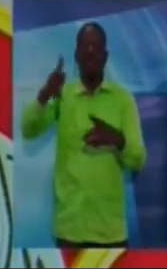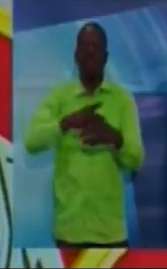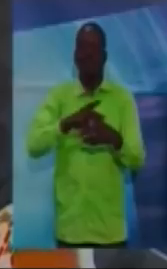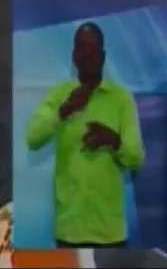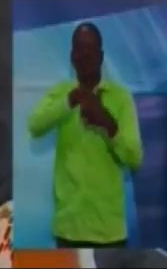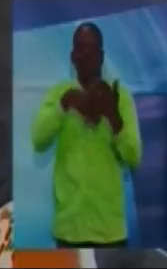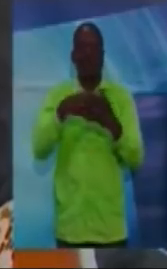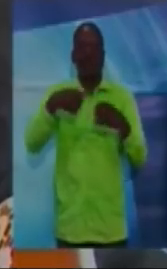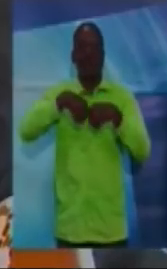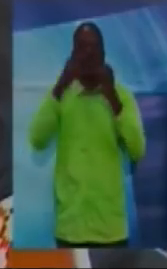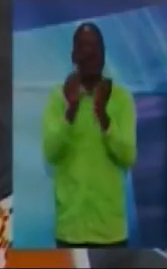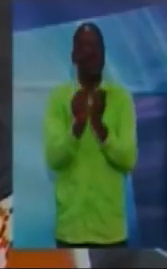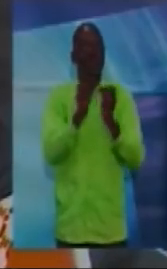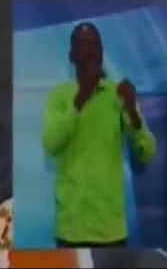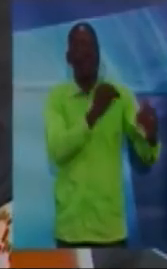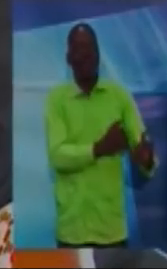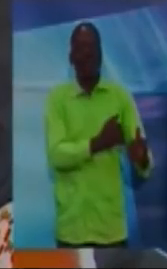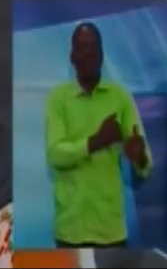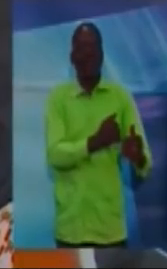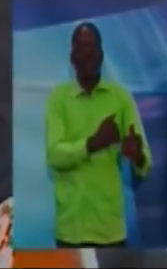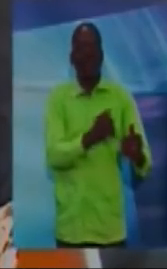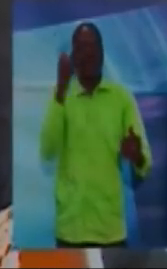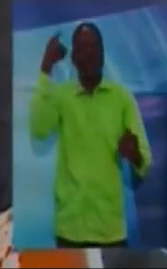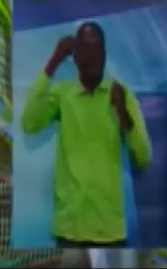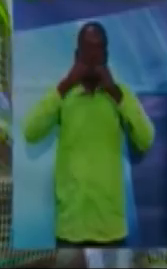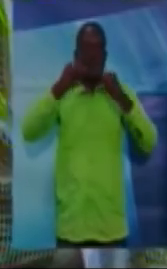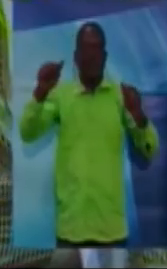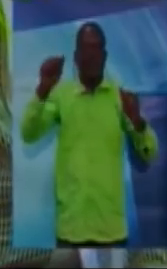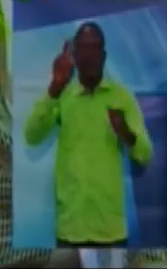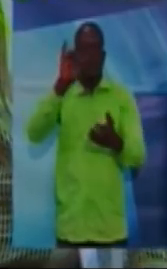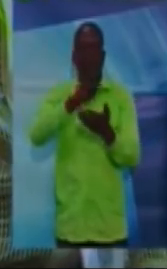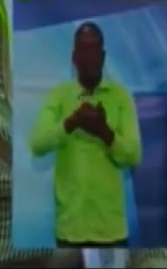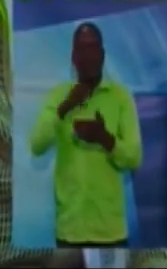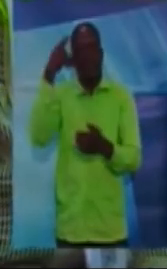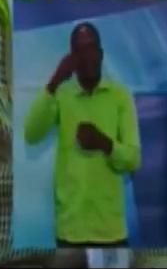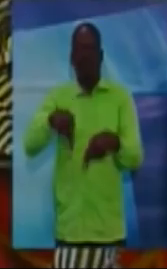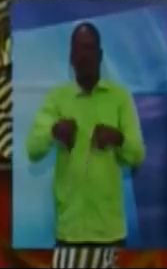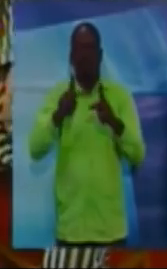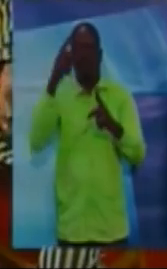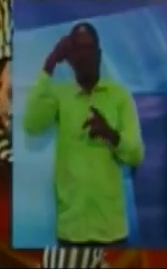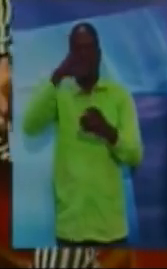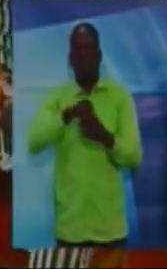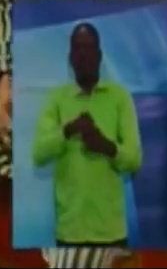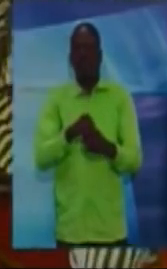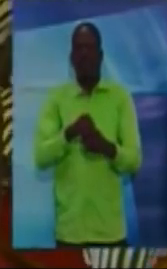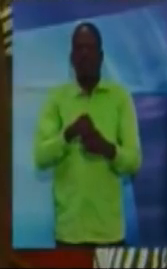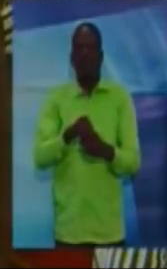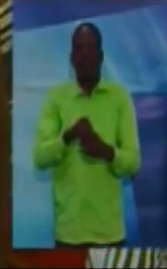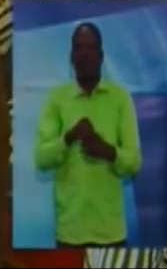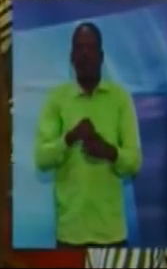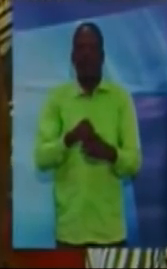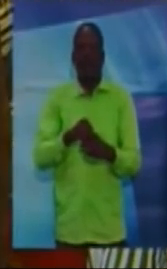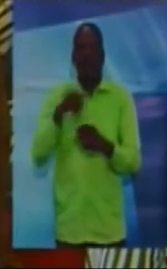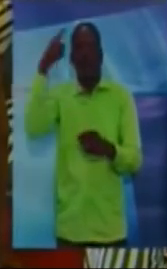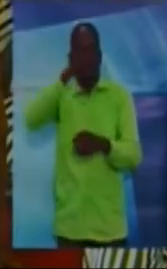les secteurs. À côté des grosses têtes d'affiche, il y avait également des jeunes entrepreneurs venus en exploration. En tant que